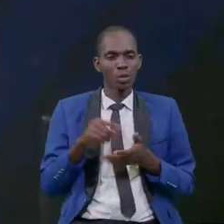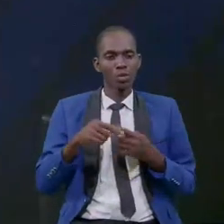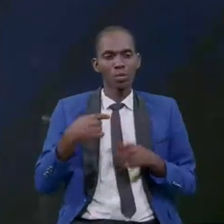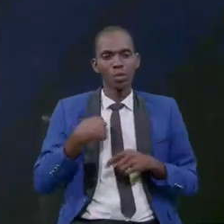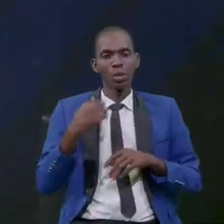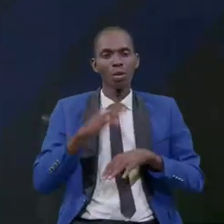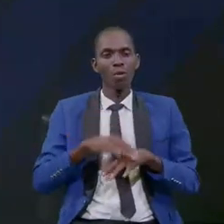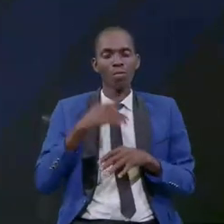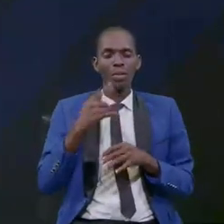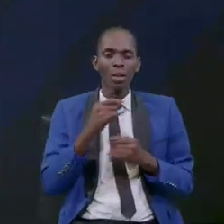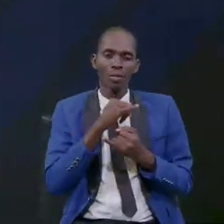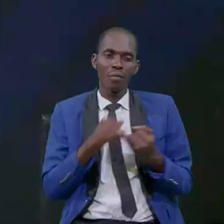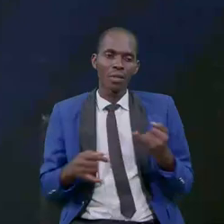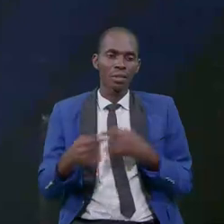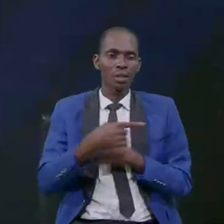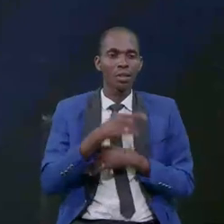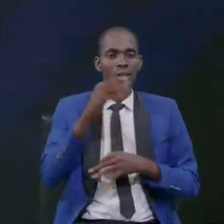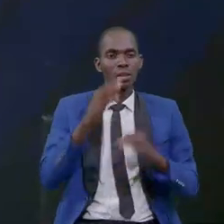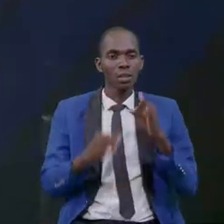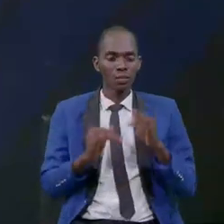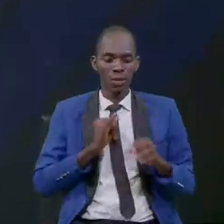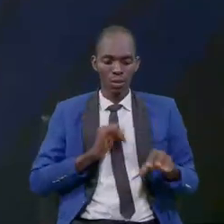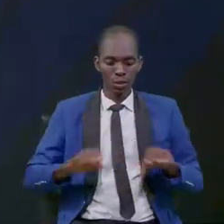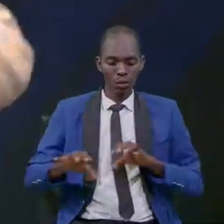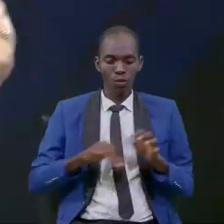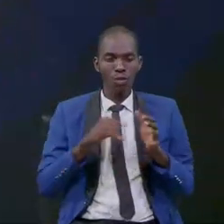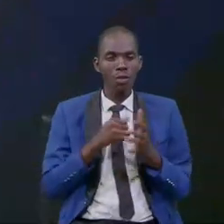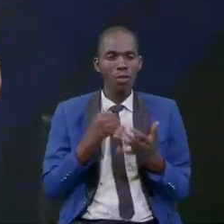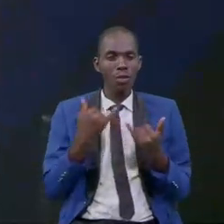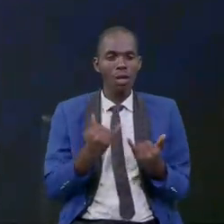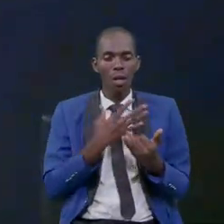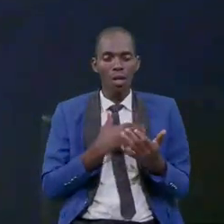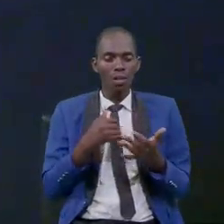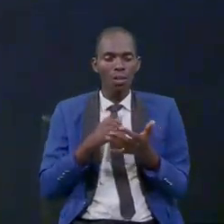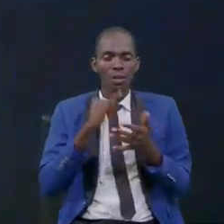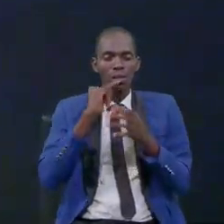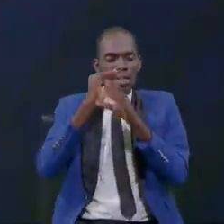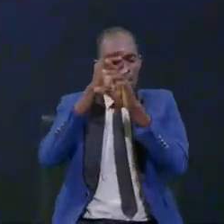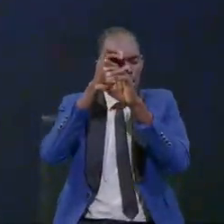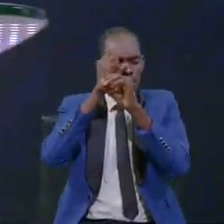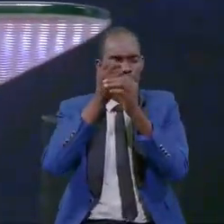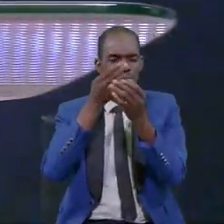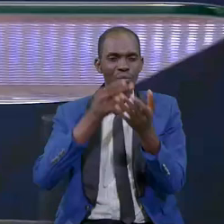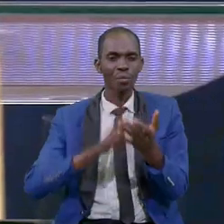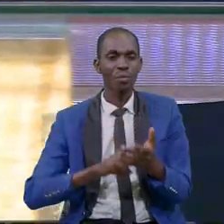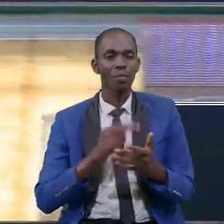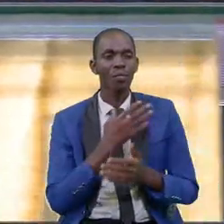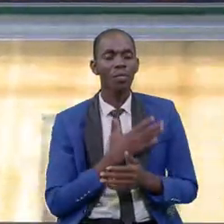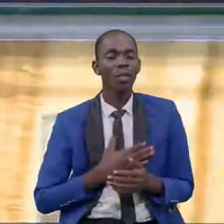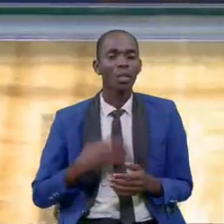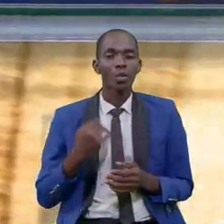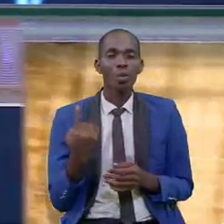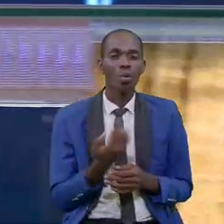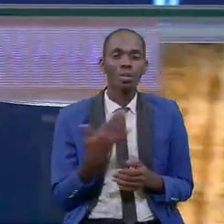les répercussions de ceci au dernier jour de ma vie si je fais ça maintenant et que cela est enregistré? Alors, je dis